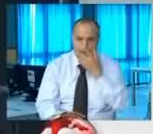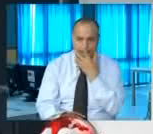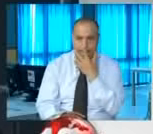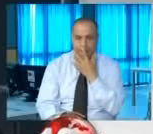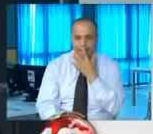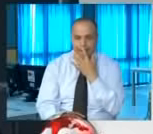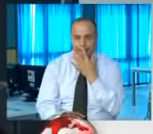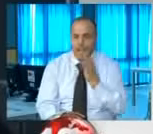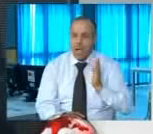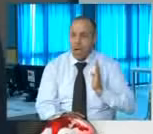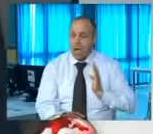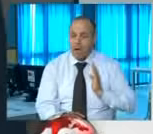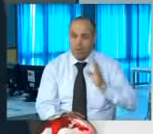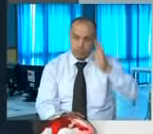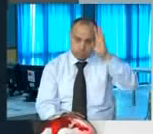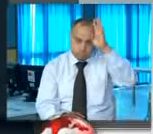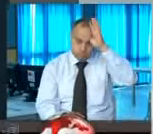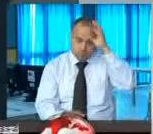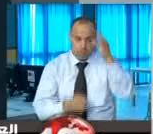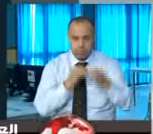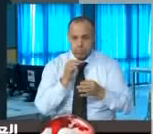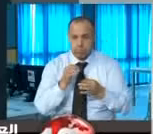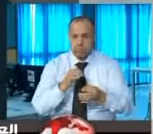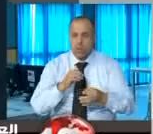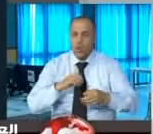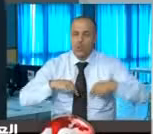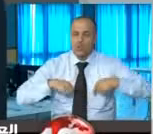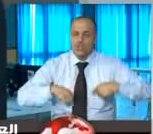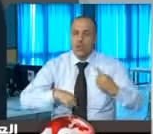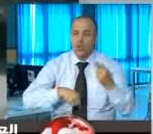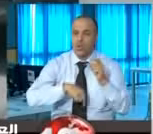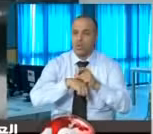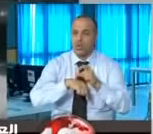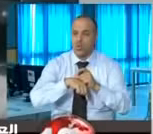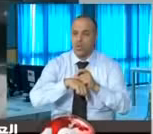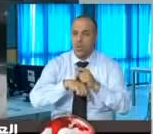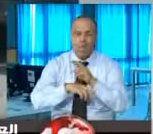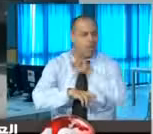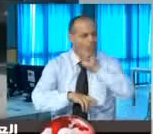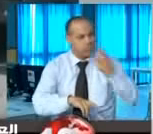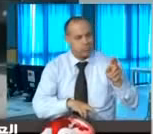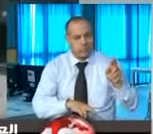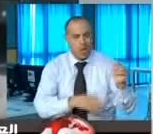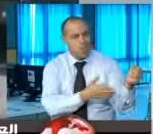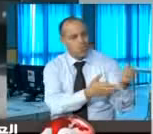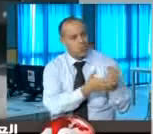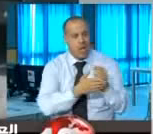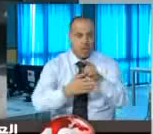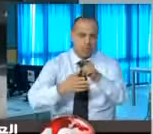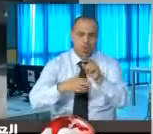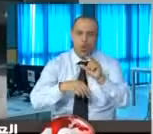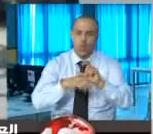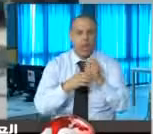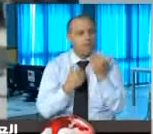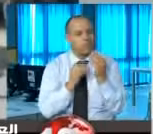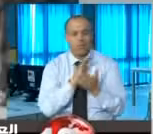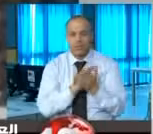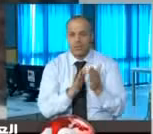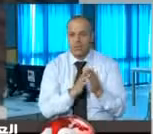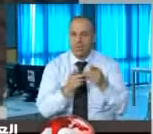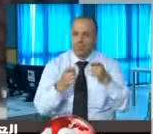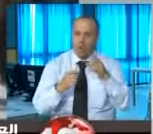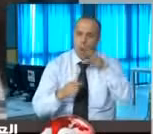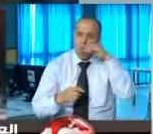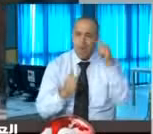ردت القوات العراقية على تصريحات لرئيس الوزراء التركي بن علي يلدرم حول مساعدة المدفعية التركية مقاتلي